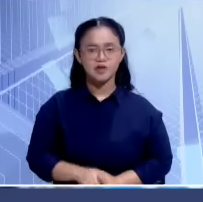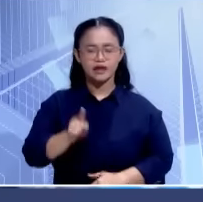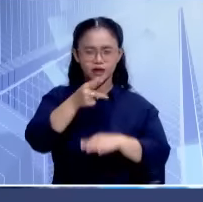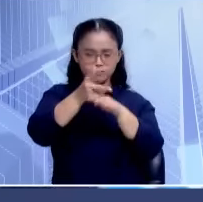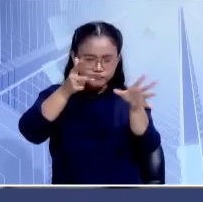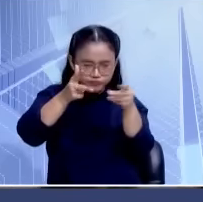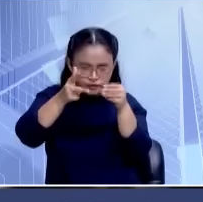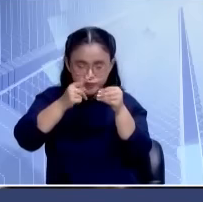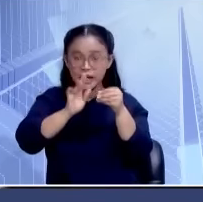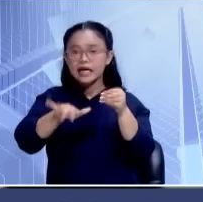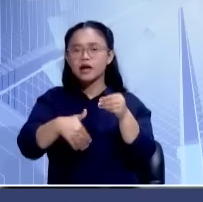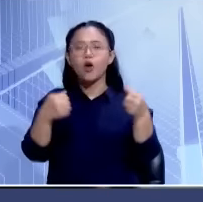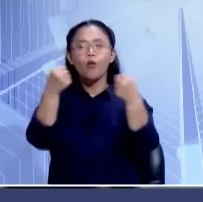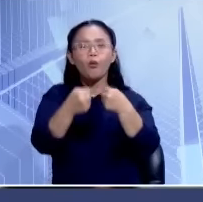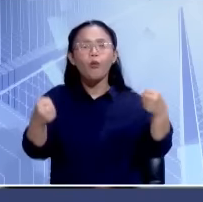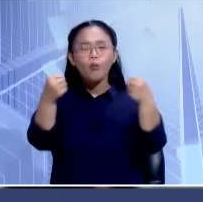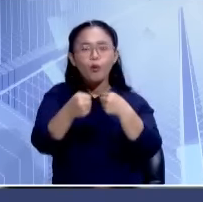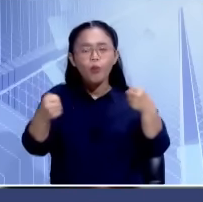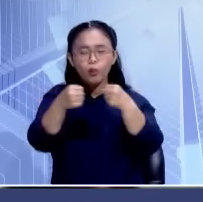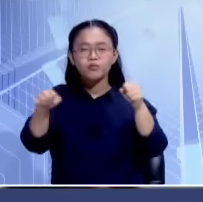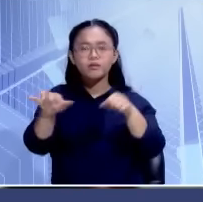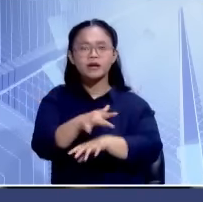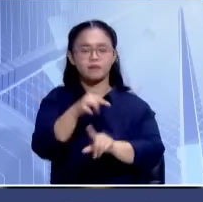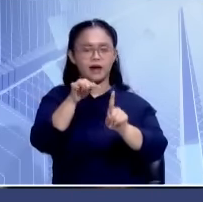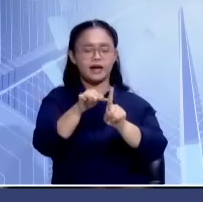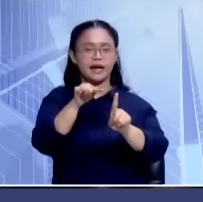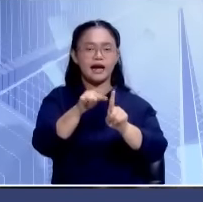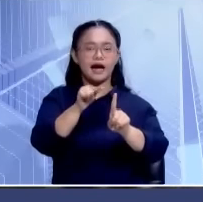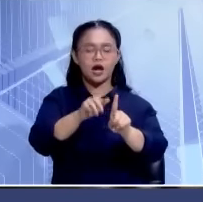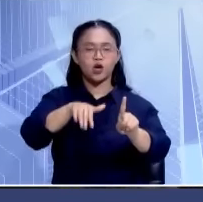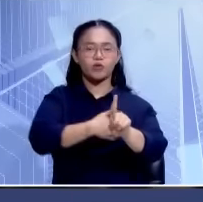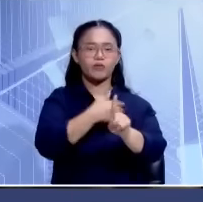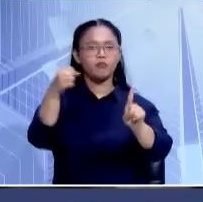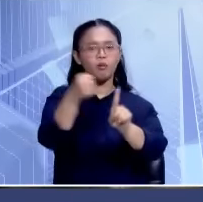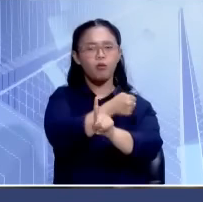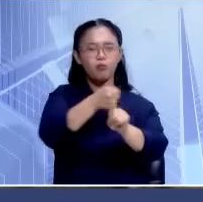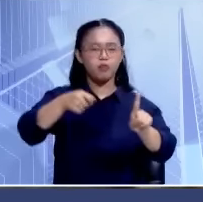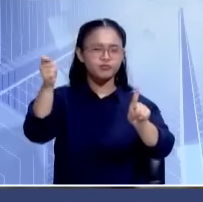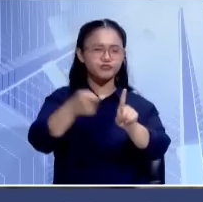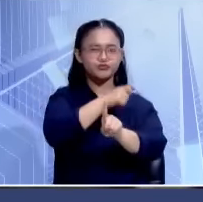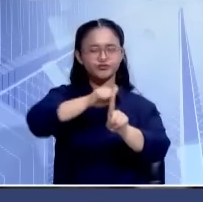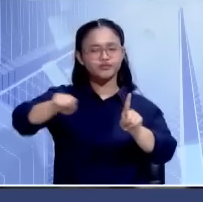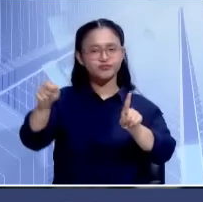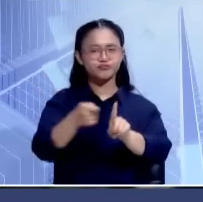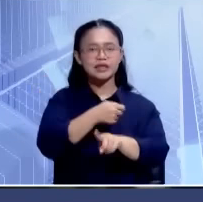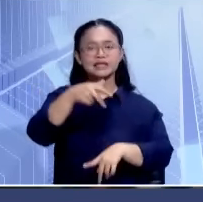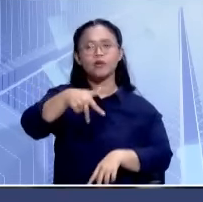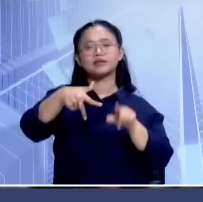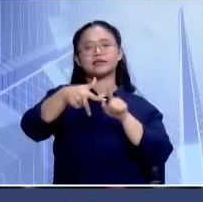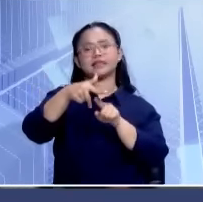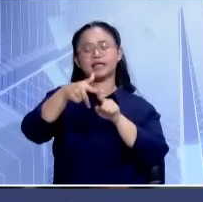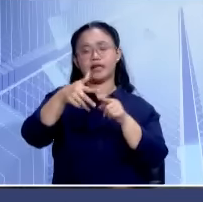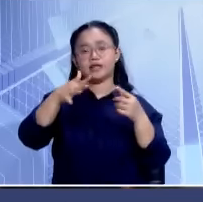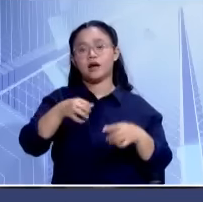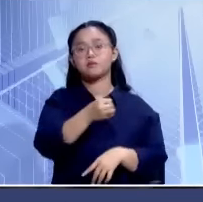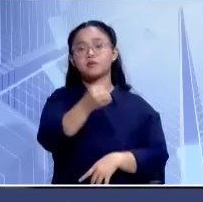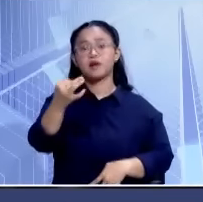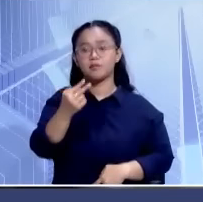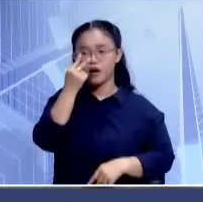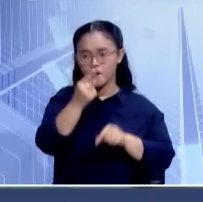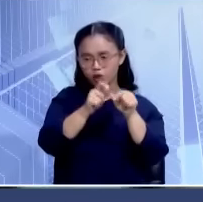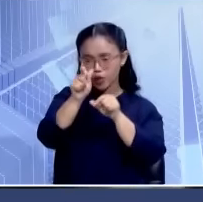CCTV merekam keributan yang berujung penganiayaan di salah satu rumah makan di Kota Makassar, Sulawesi Selatan. Sejumlah pengunjung histeris